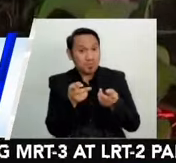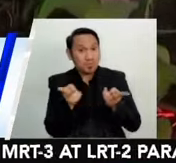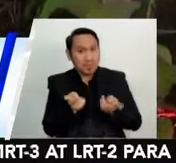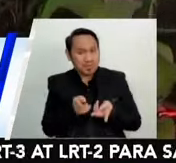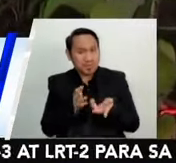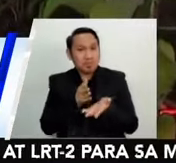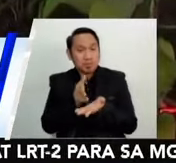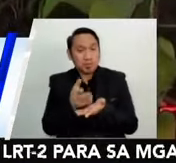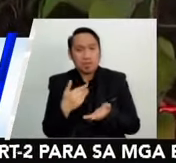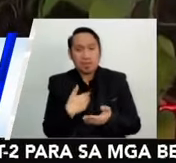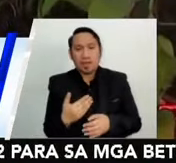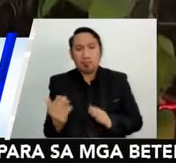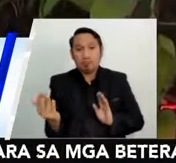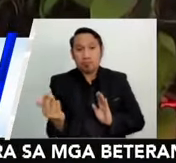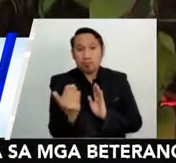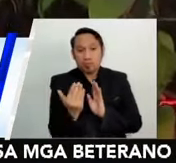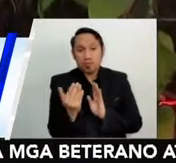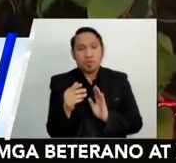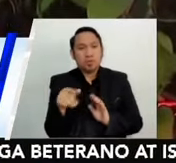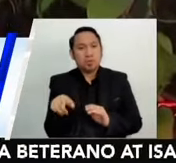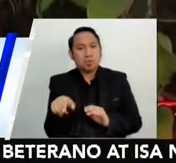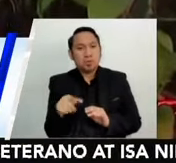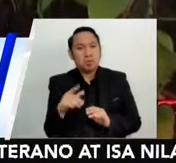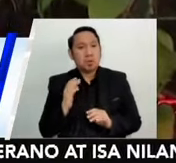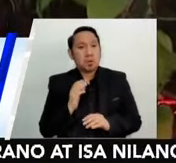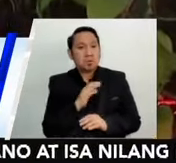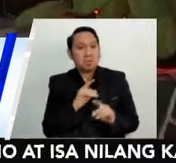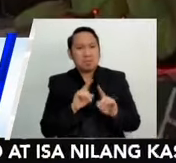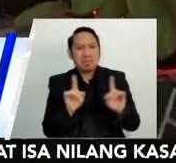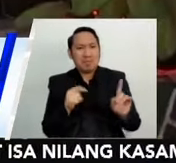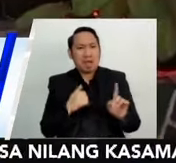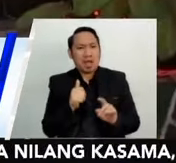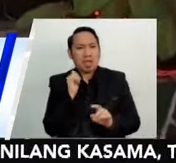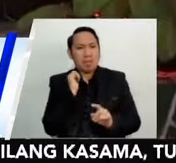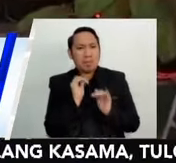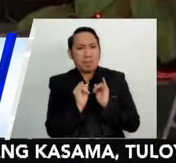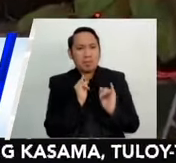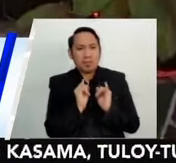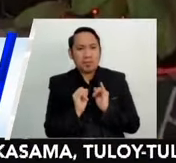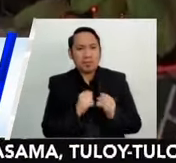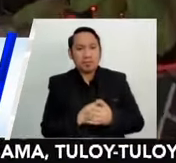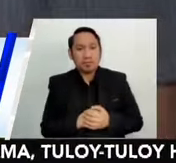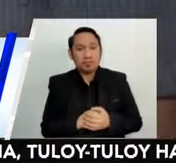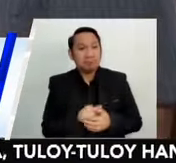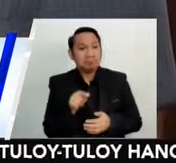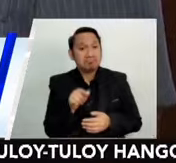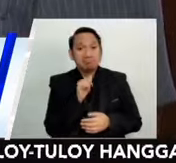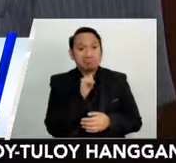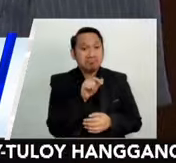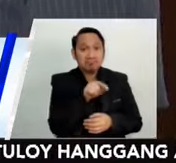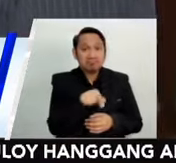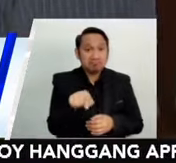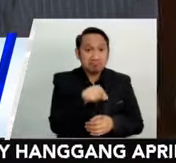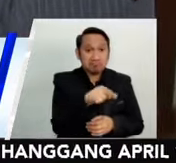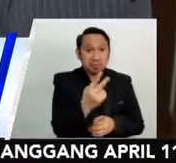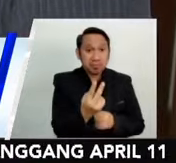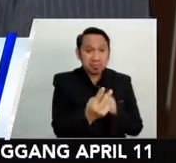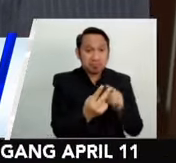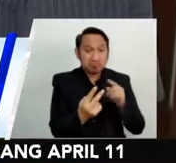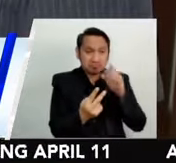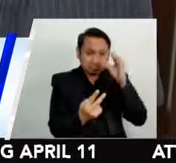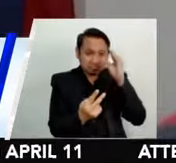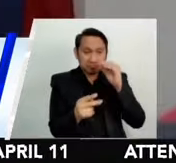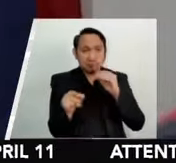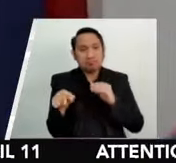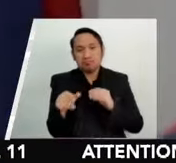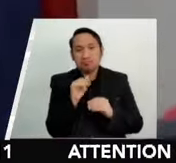aming kagawad ng barangay pero tumanggi siyang magsalita kaugnay sa pangyayari. Hindi rin humarap sa amin ang mga biktima. Ito ang unang balita.